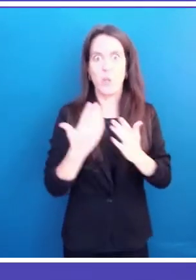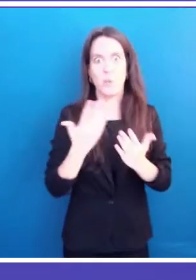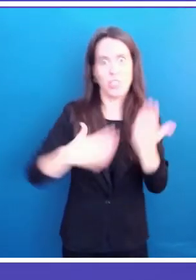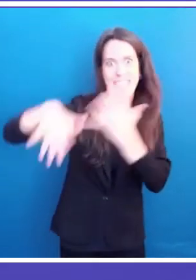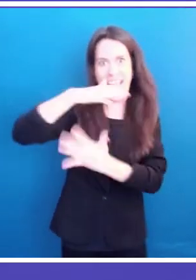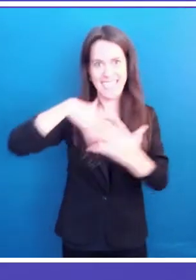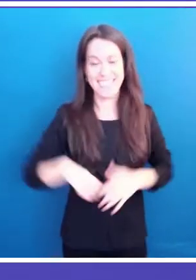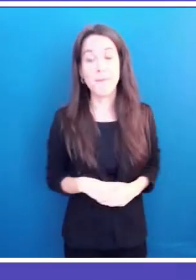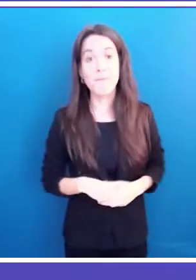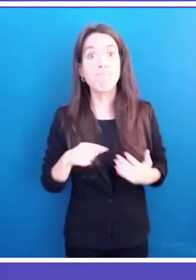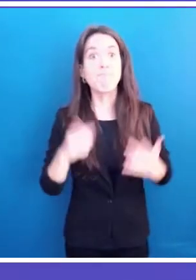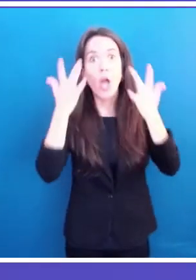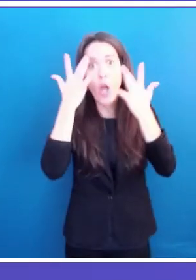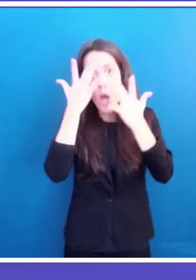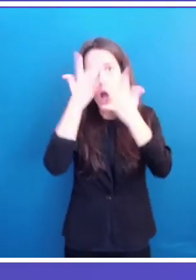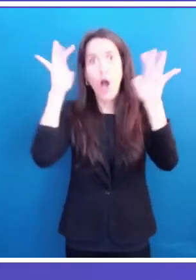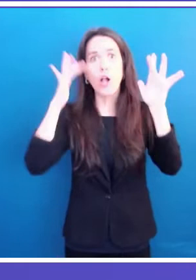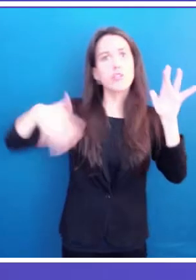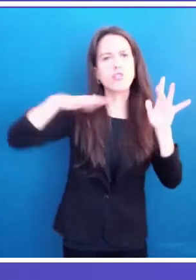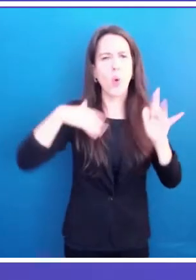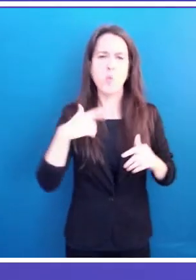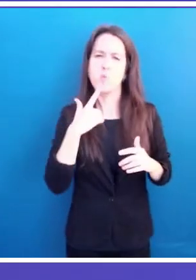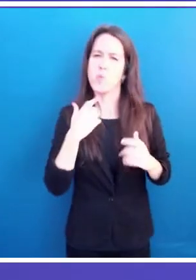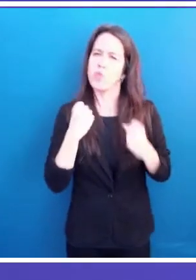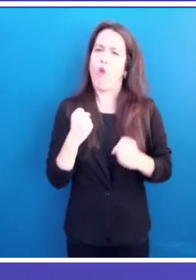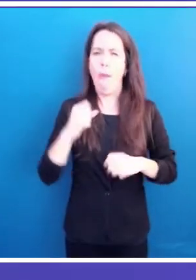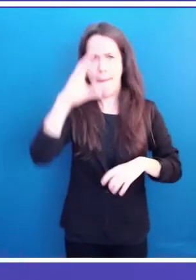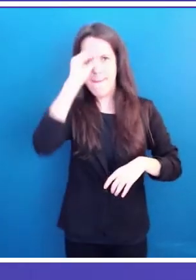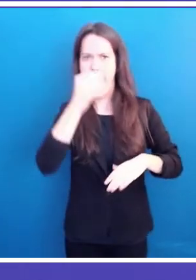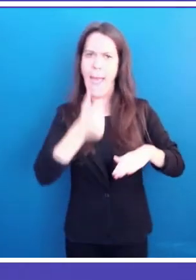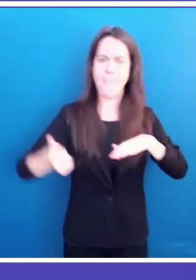هذين التدبيرين الأخيرين من ضمن تدابير أخرى